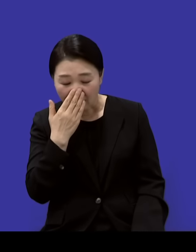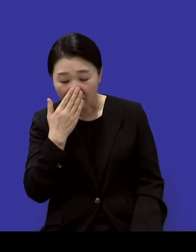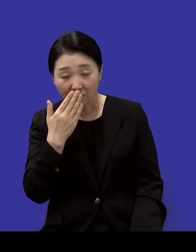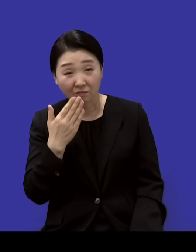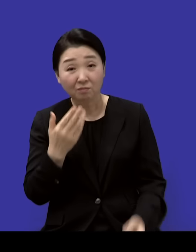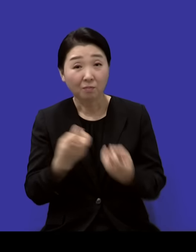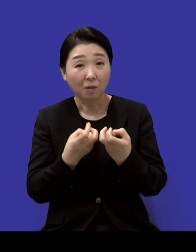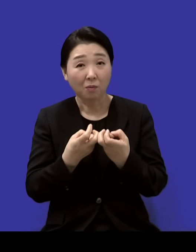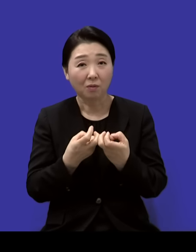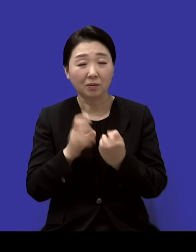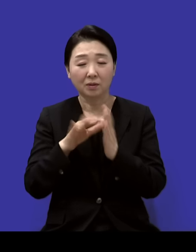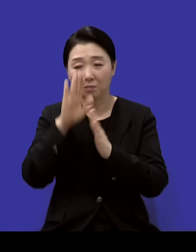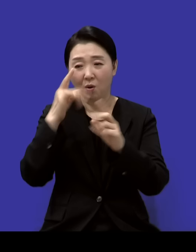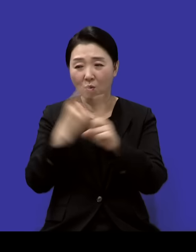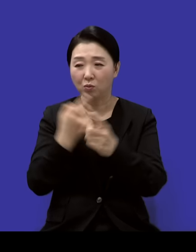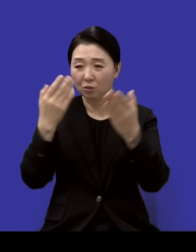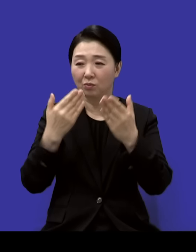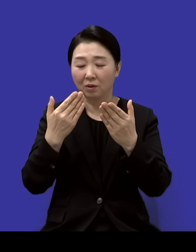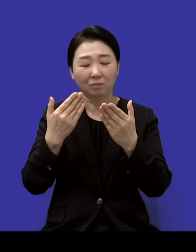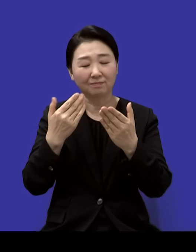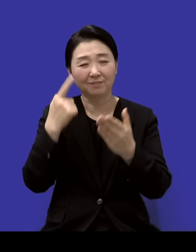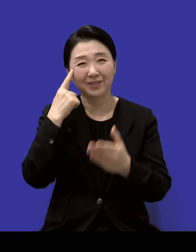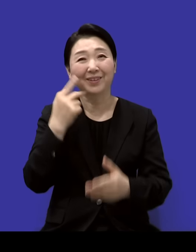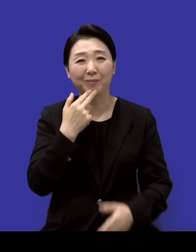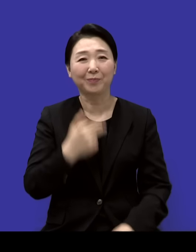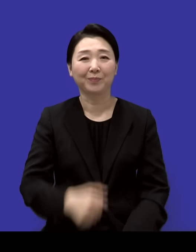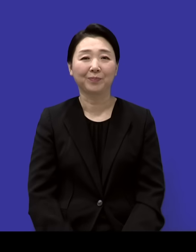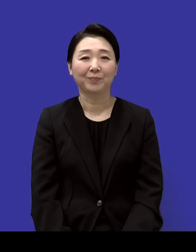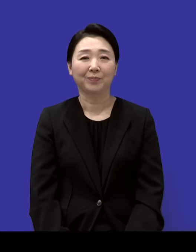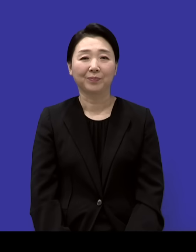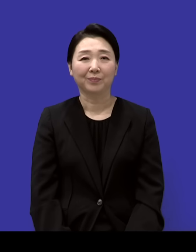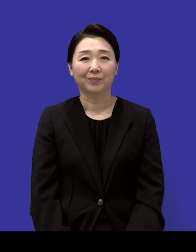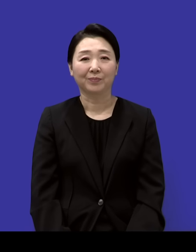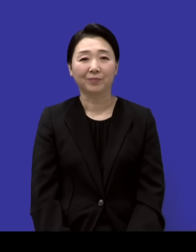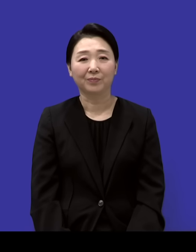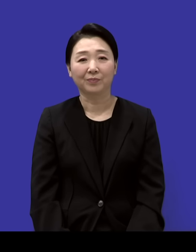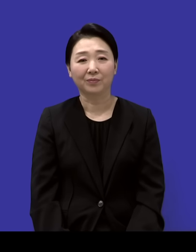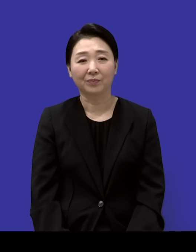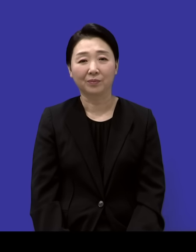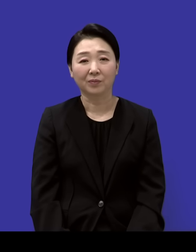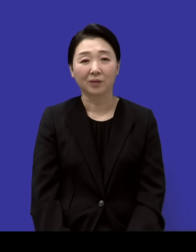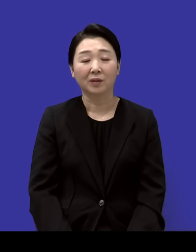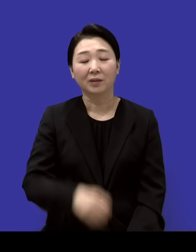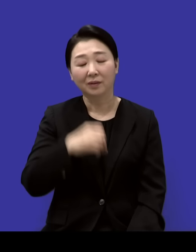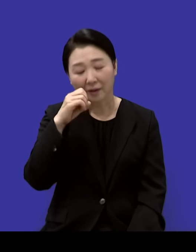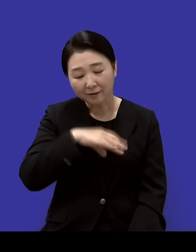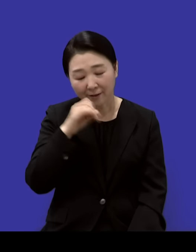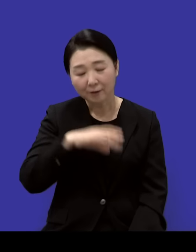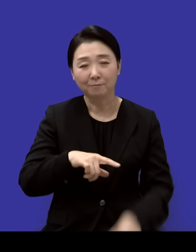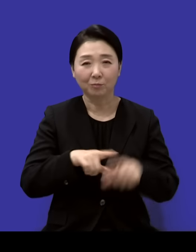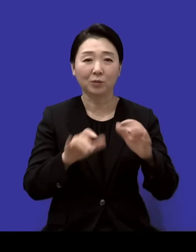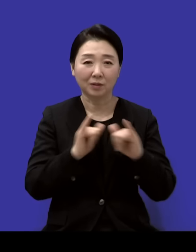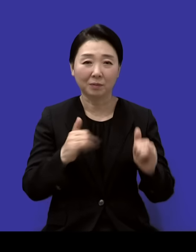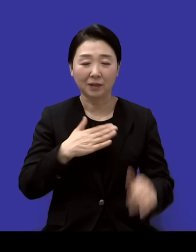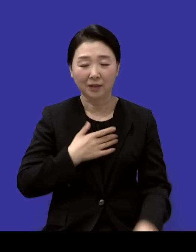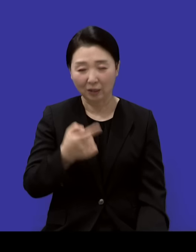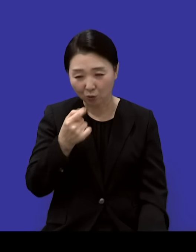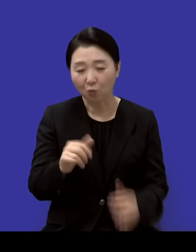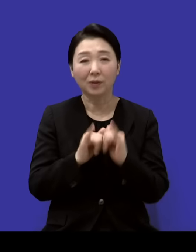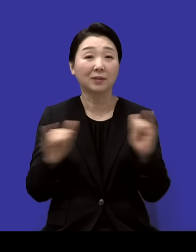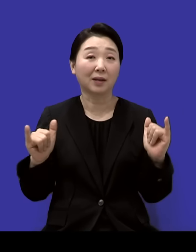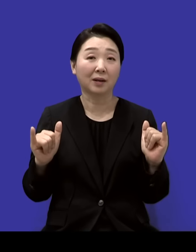고쳐준다는 생각은 하지는 않습니다. 다만 내가 이렇게 아무것도 아니지. 네. 내가 이런 작은 미물일